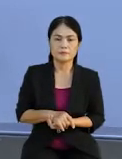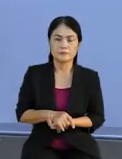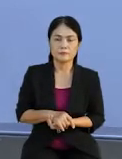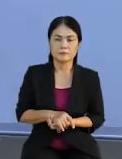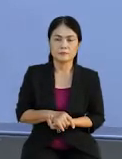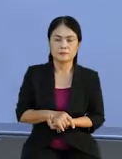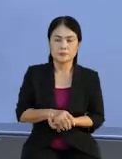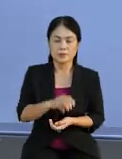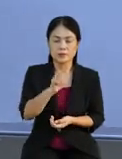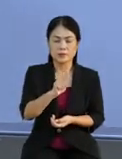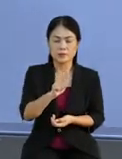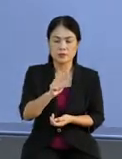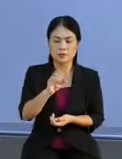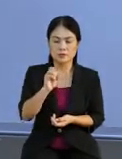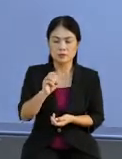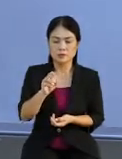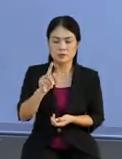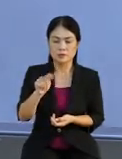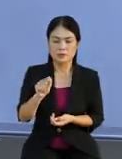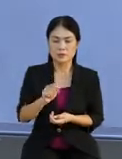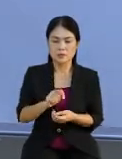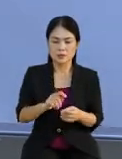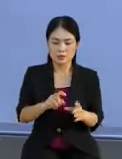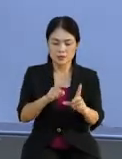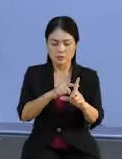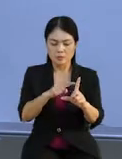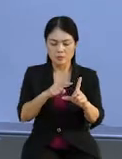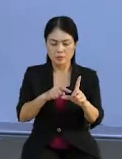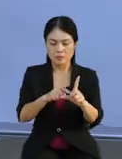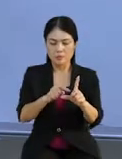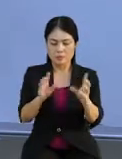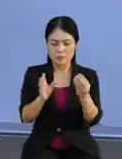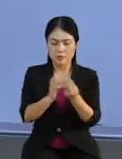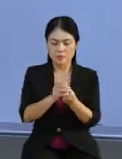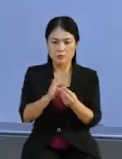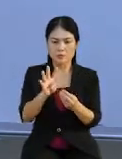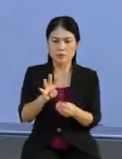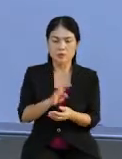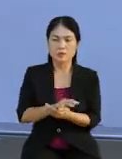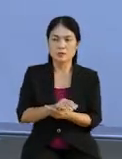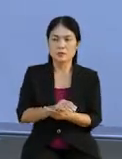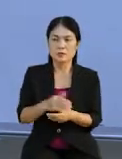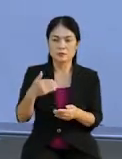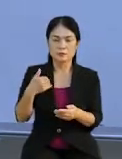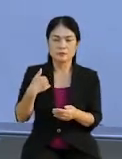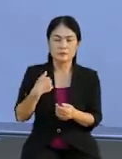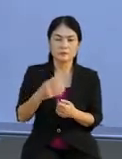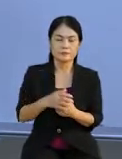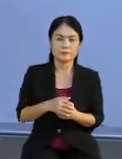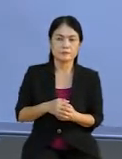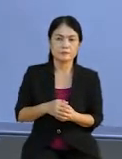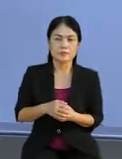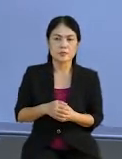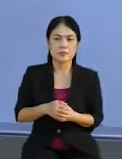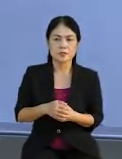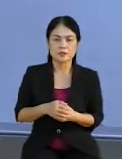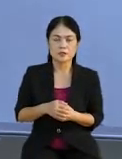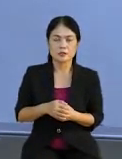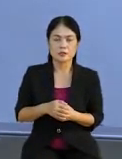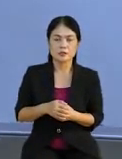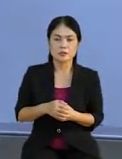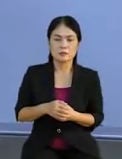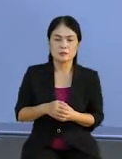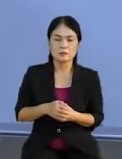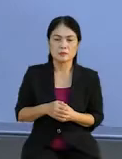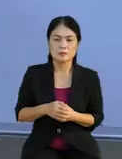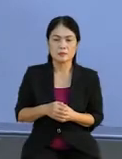M. Chẳng những bạn muốn chùm nuốn buồn bạn đại miến và to tiết đại miến đồng búa và